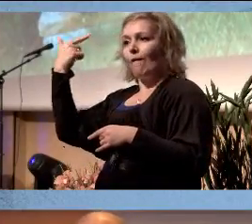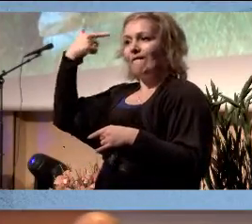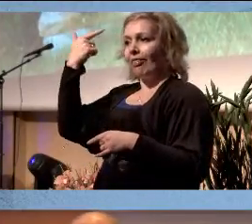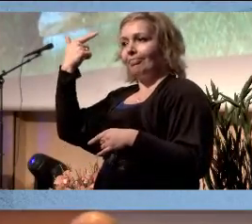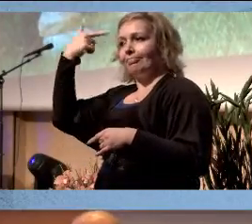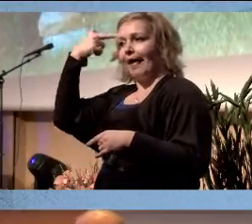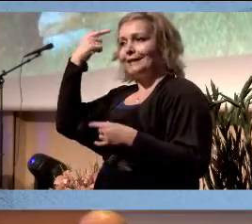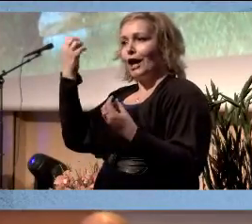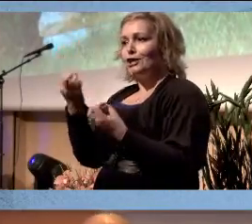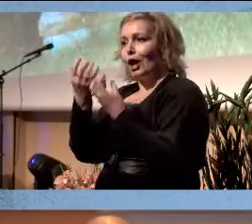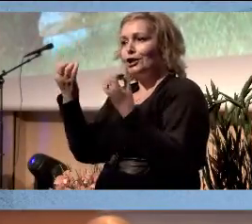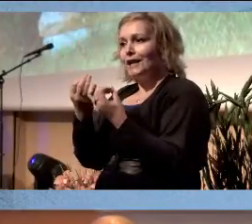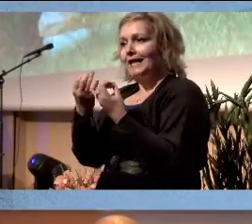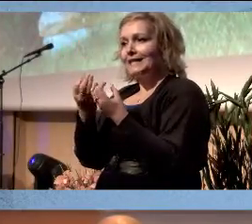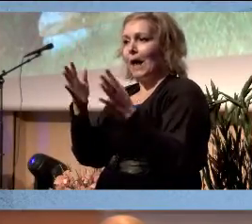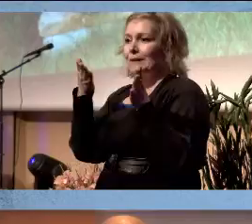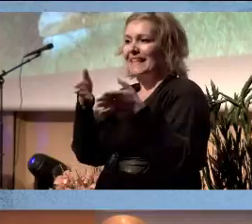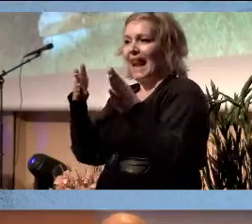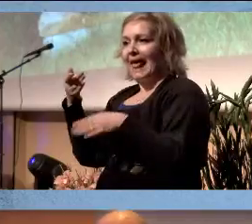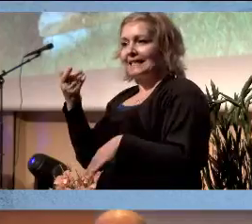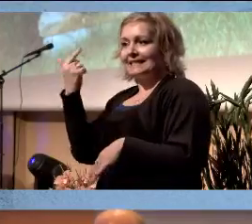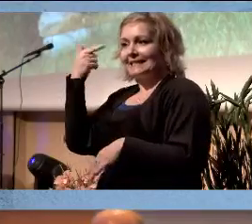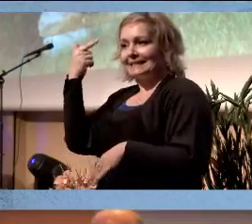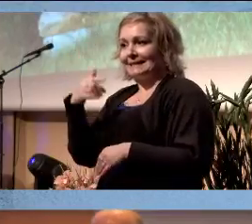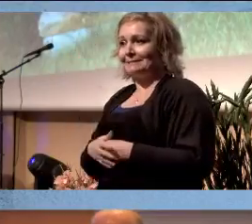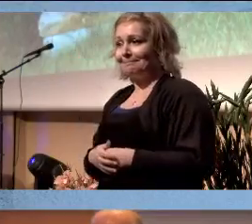vannes, gjødsles, stelles.